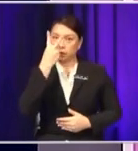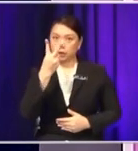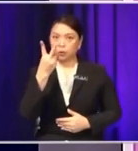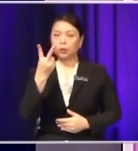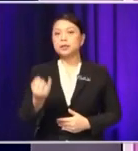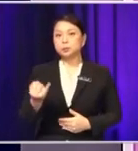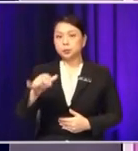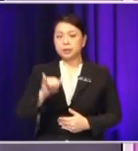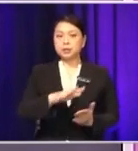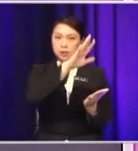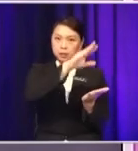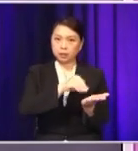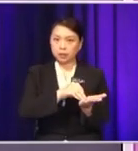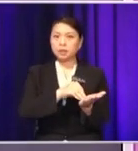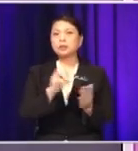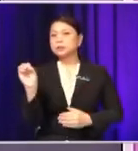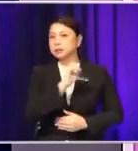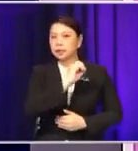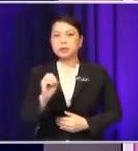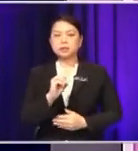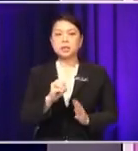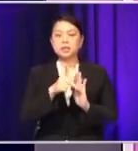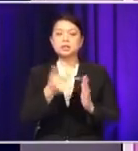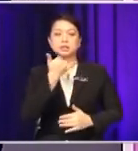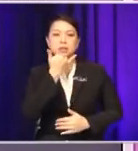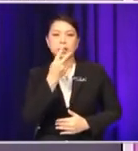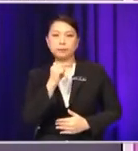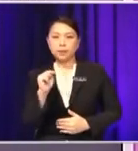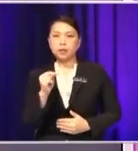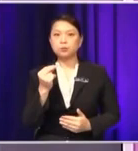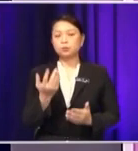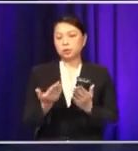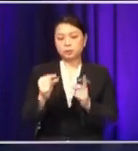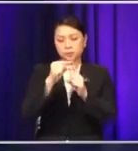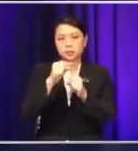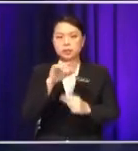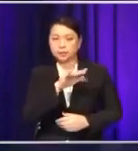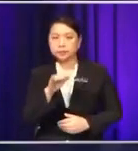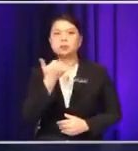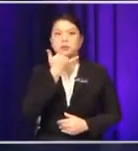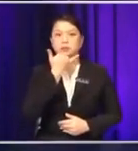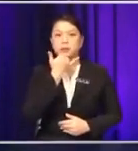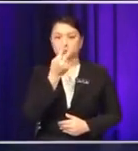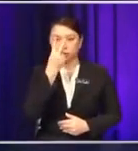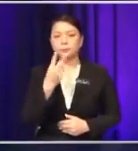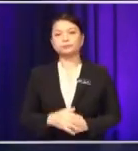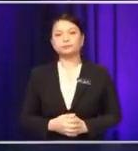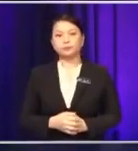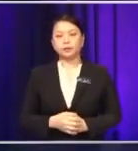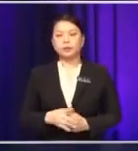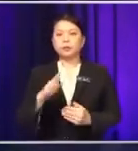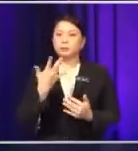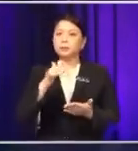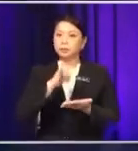itu tidak ada kesilapan dari segi teknikal, dari segi typing error dan sebagainya. Yang ketujuh ialah sekolah